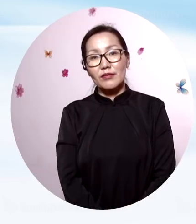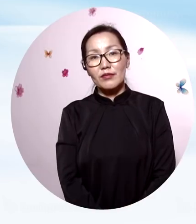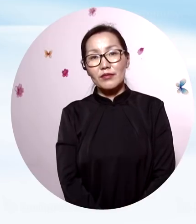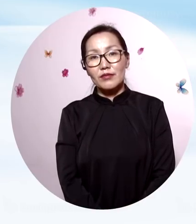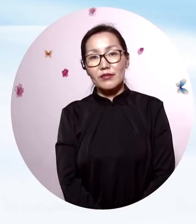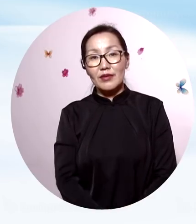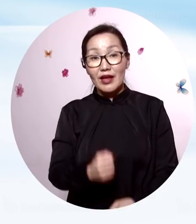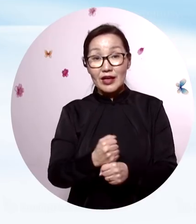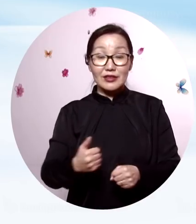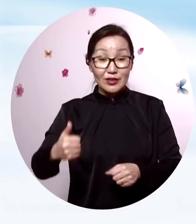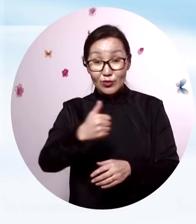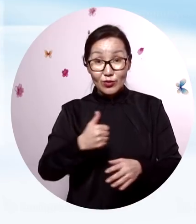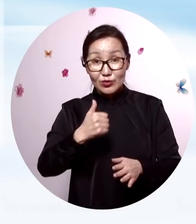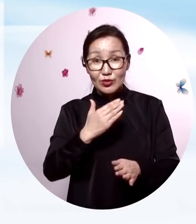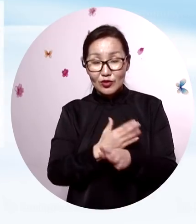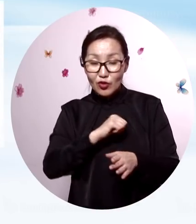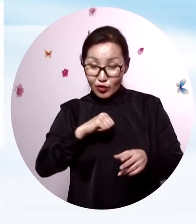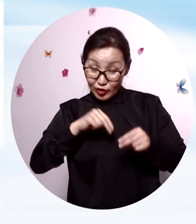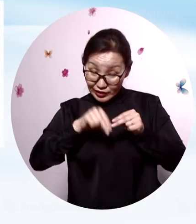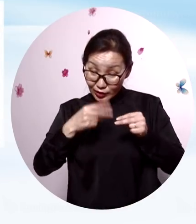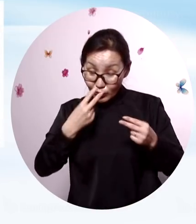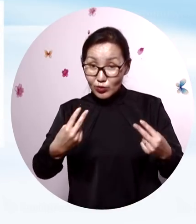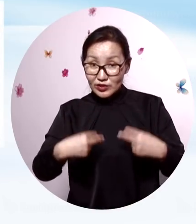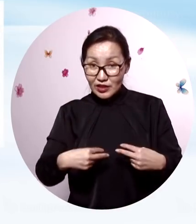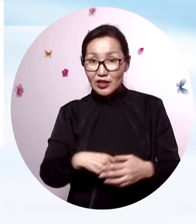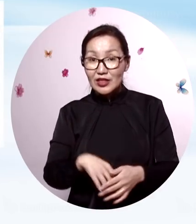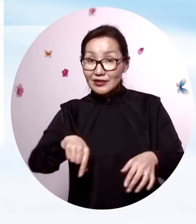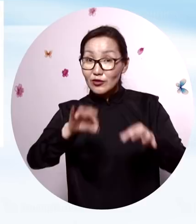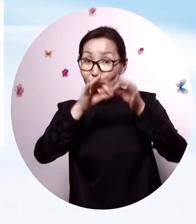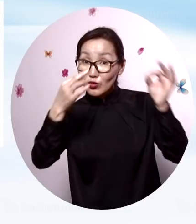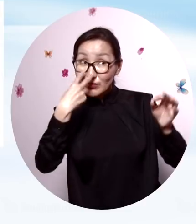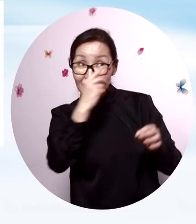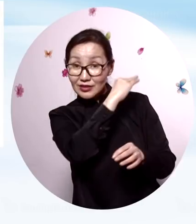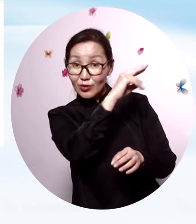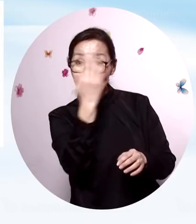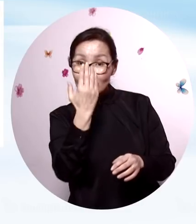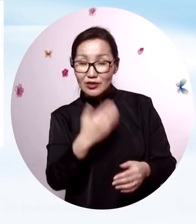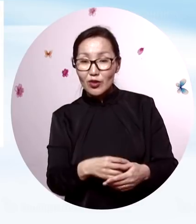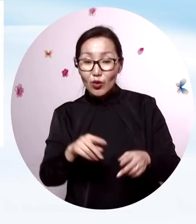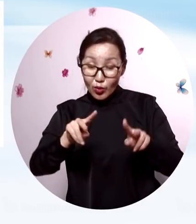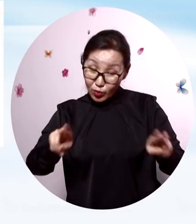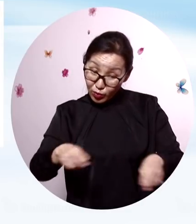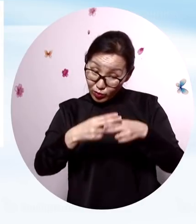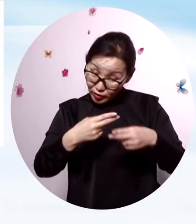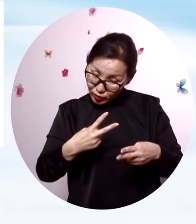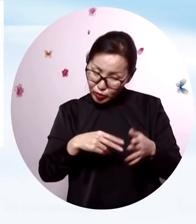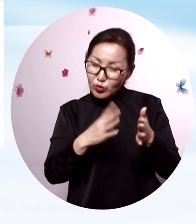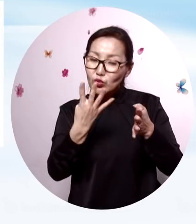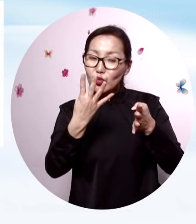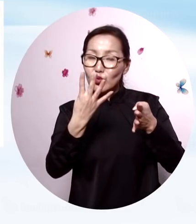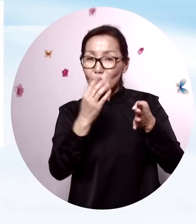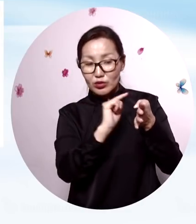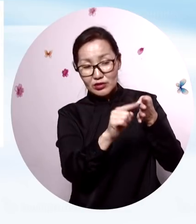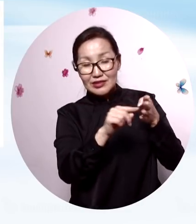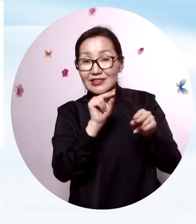За, ажлаа гүйцэтгэхдээ өөрийгөө шалгана. Өөрийгөө үнэлнэ. Үнэлэхдээ дөрвөн шалгуураар үнэлэх юм